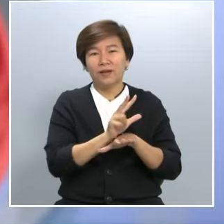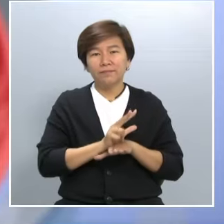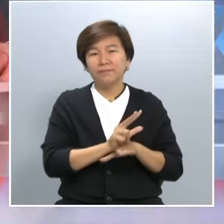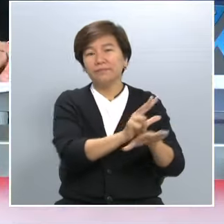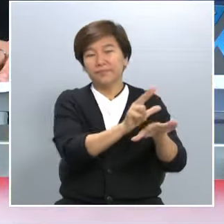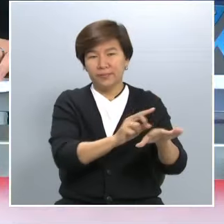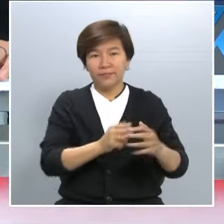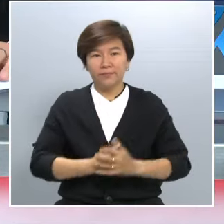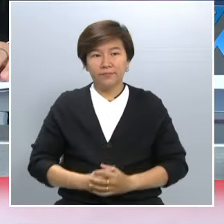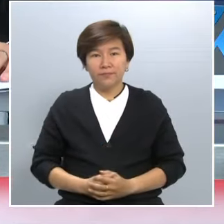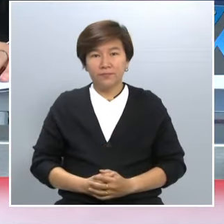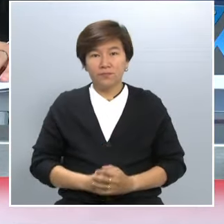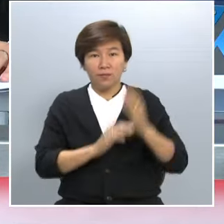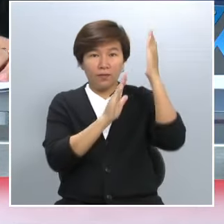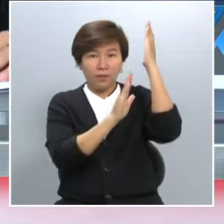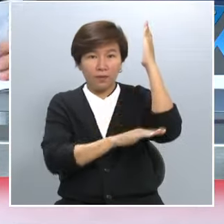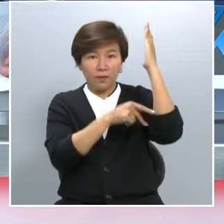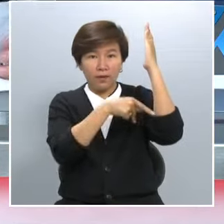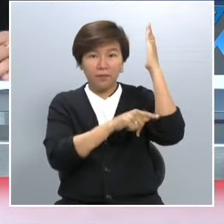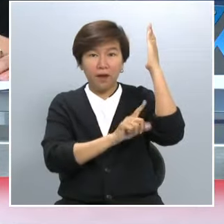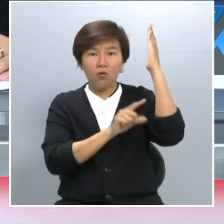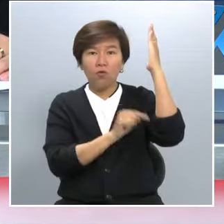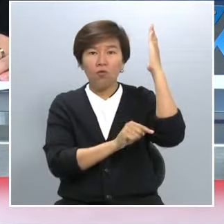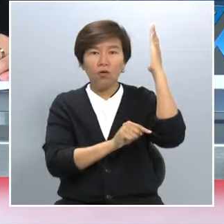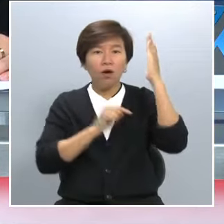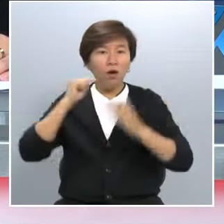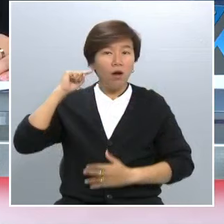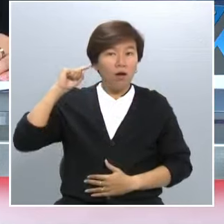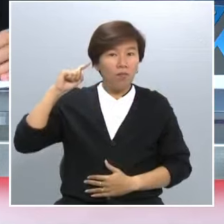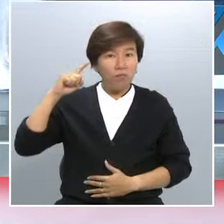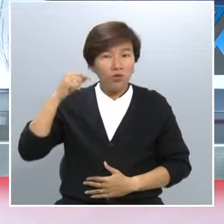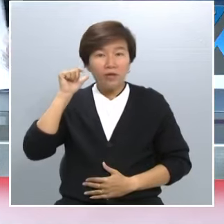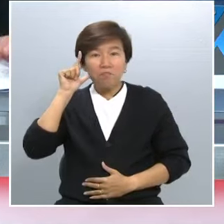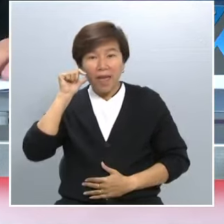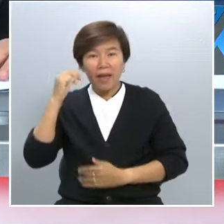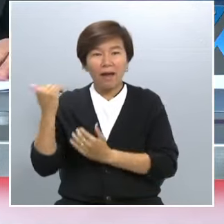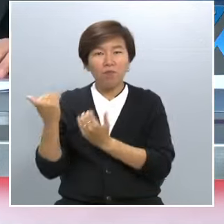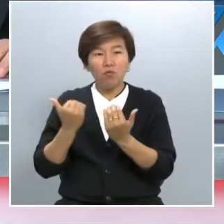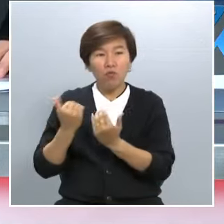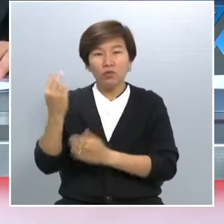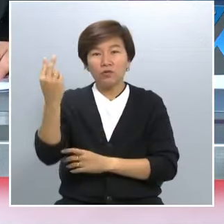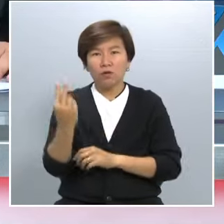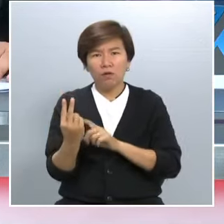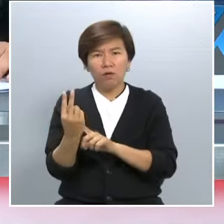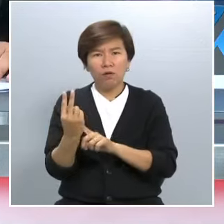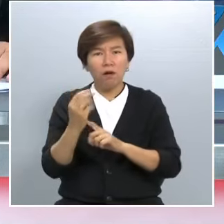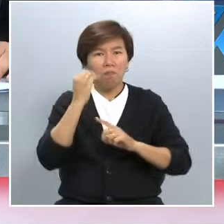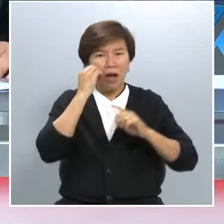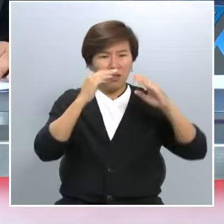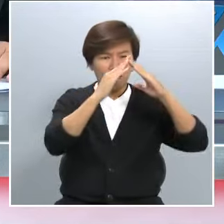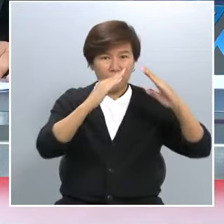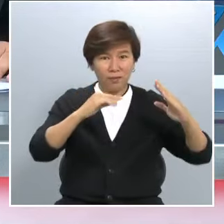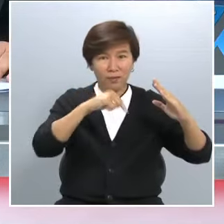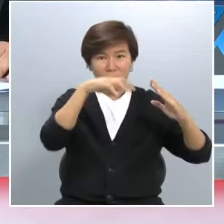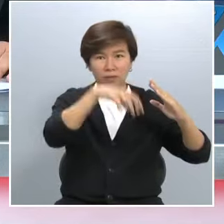ไปที่พัทลุงค่ะตามต่อเมื่อวานนี้ที่เรานำเสนอ2แม่ลูกนะคะงงว่าทำไมจู่ๆก็มีหมายมาปิดที่หน้าบ้านว่าจะต้อง